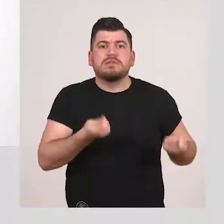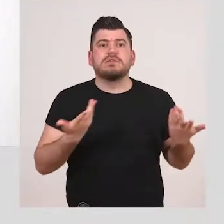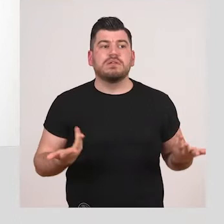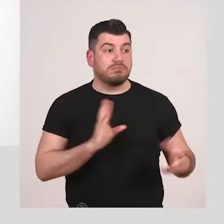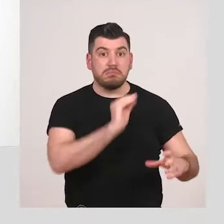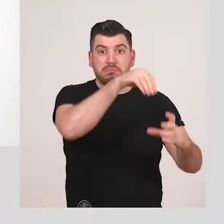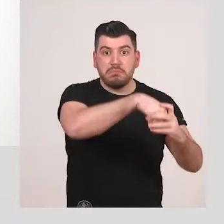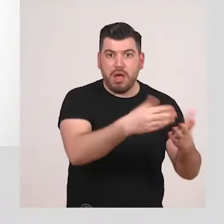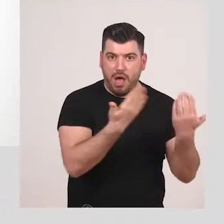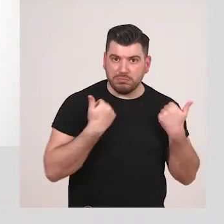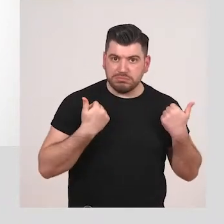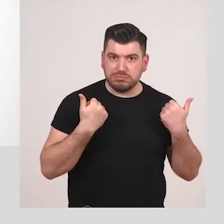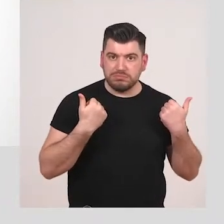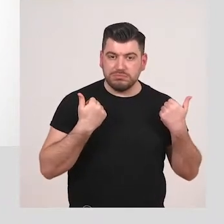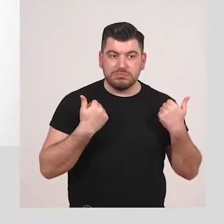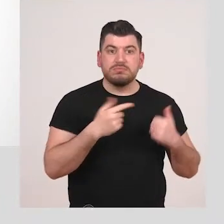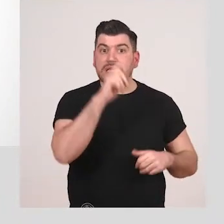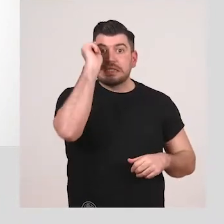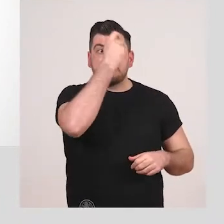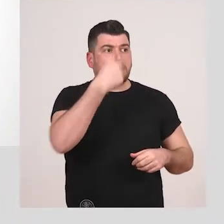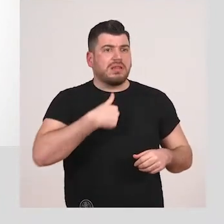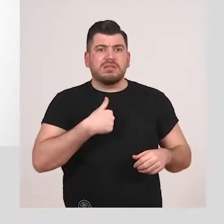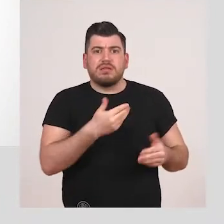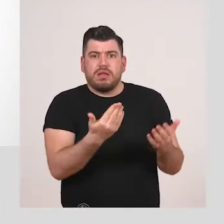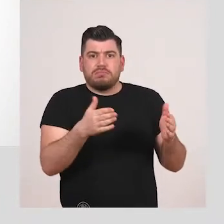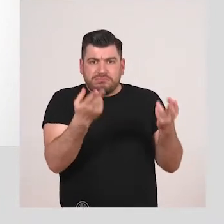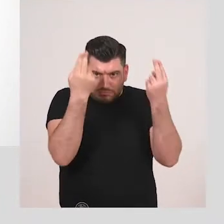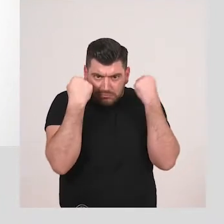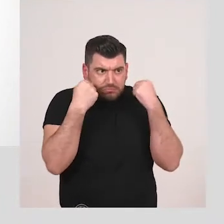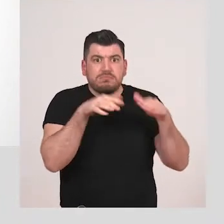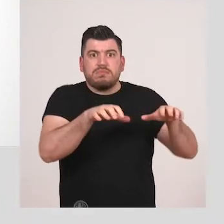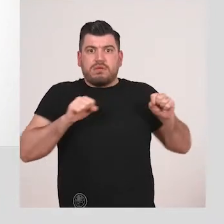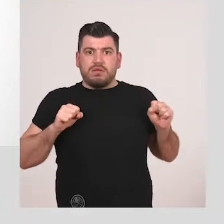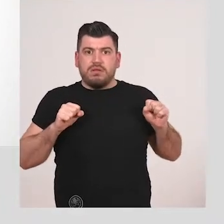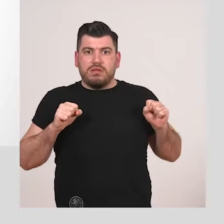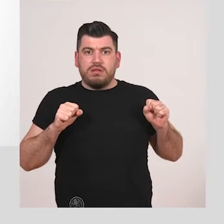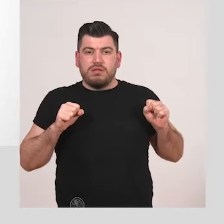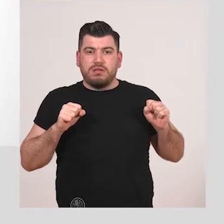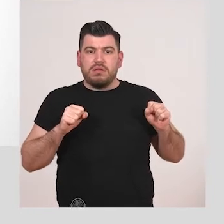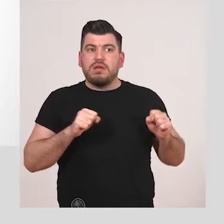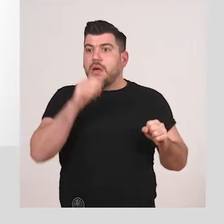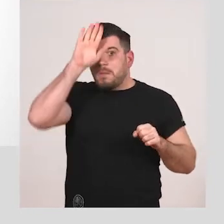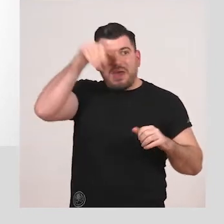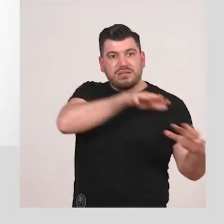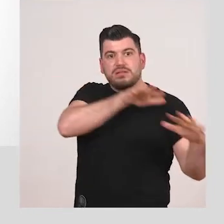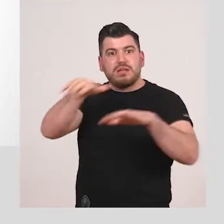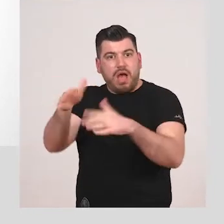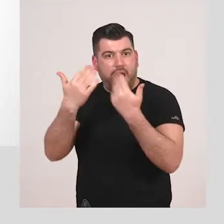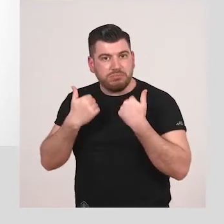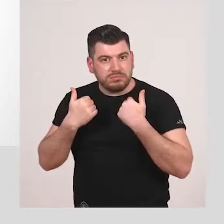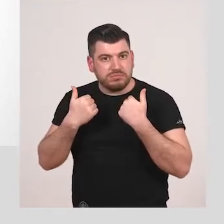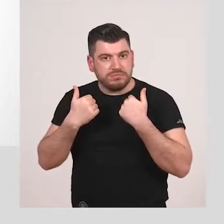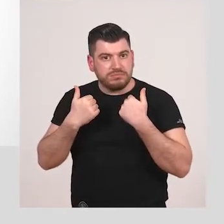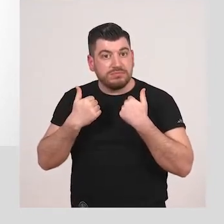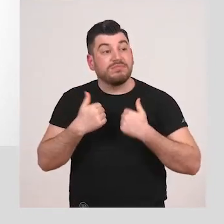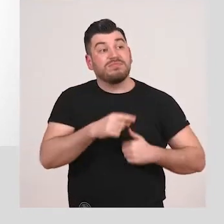Σπαρτιάτες δεν υπάρχουν εδώ? Δεν θα κάνουν κάτι απέναντι σε αυτή την περσική εισβολή? Οι Αθηναίοι στέλνουν